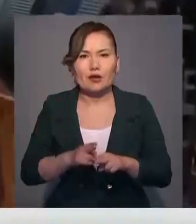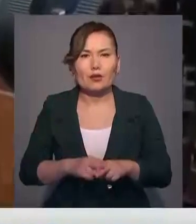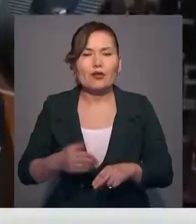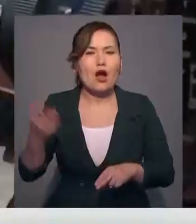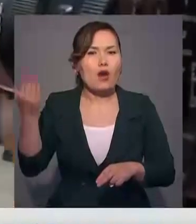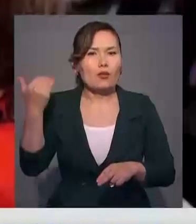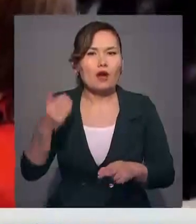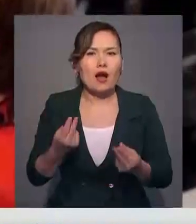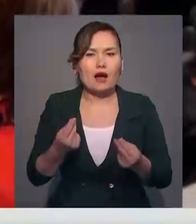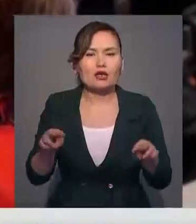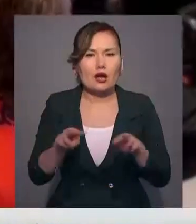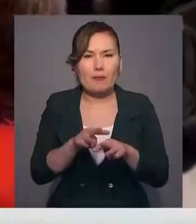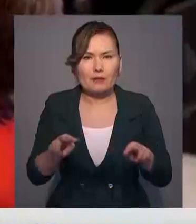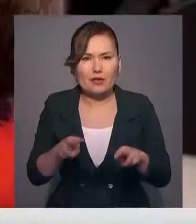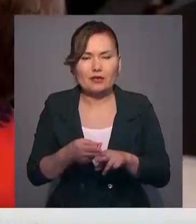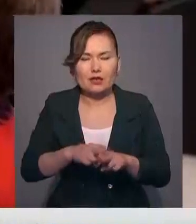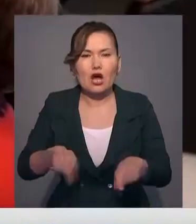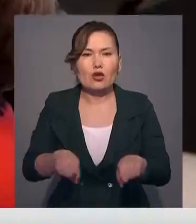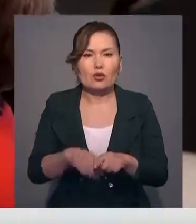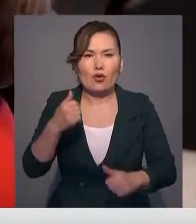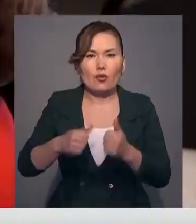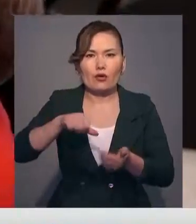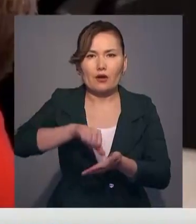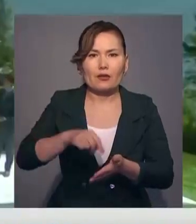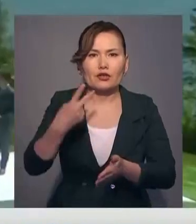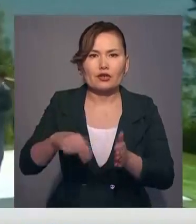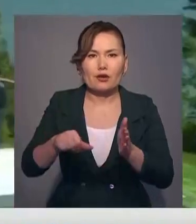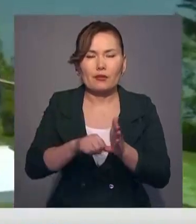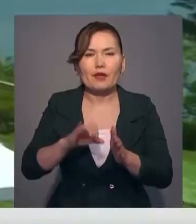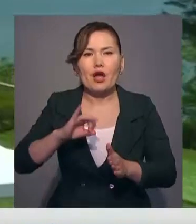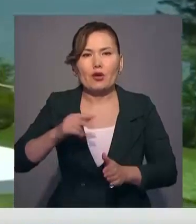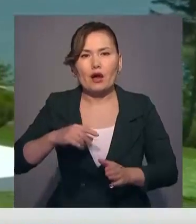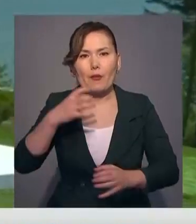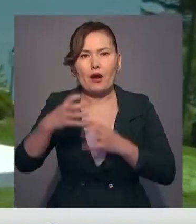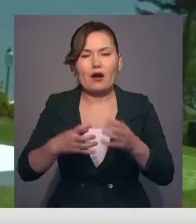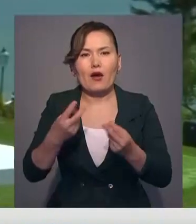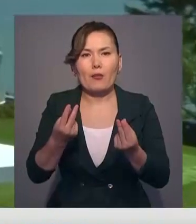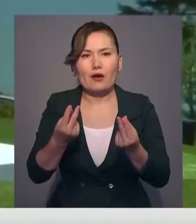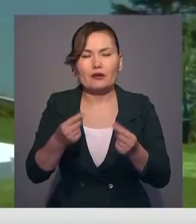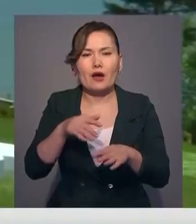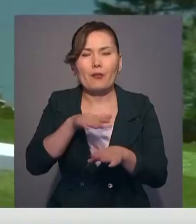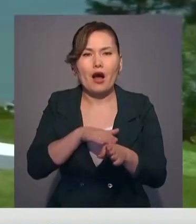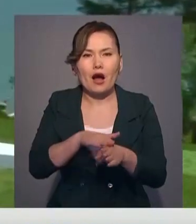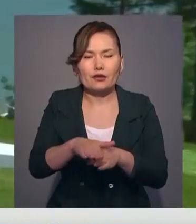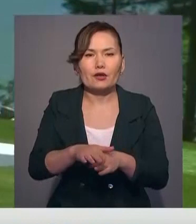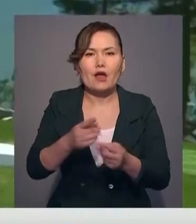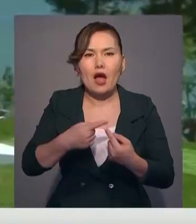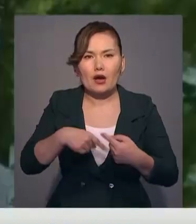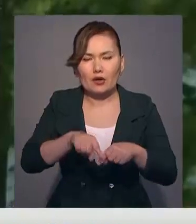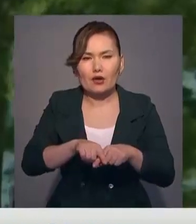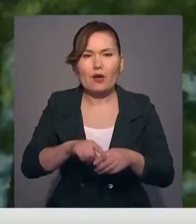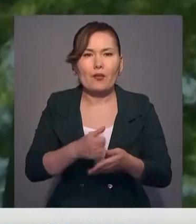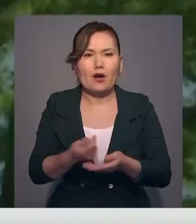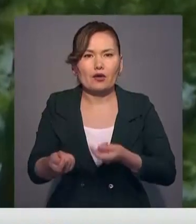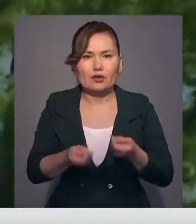Нидерландтың бұрынғы қаржы министрі арасында болған еді. Естеріңізде болса, 26 шілдеде халықаралық валюта қорының атқарушы кеңесі жаңа басшыны таңдау